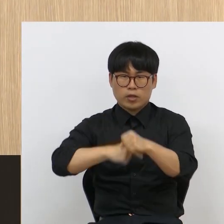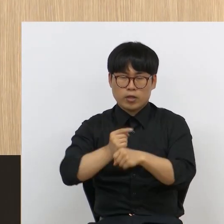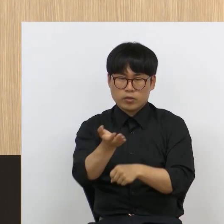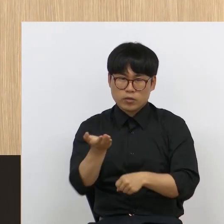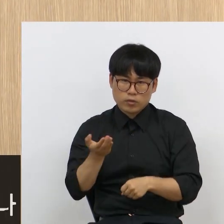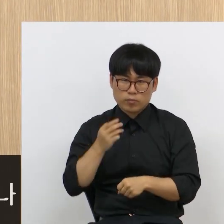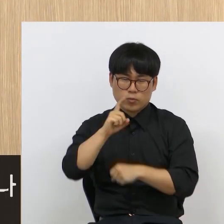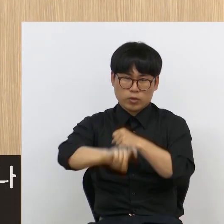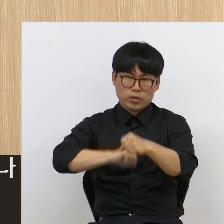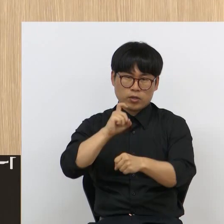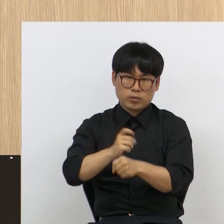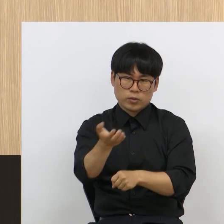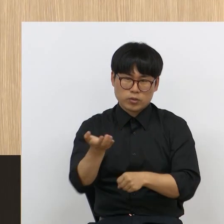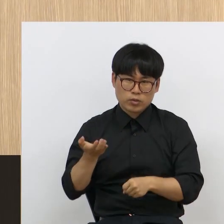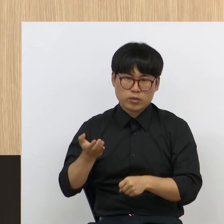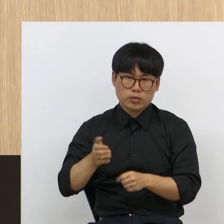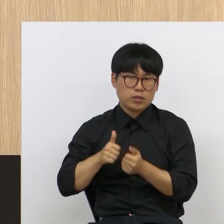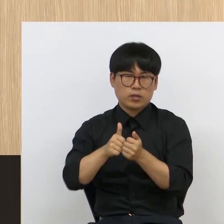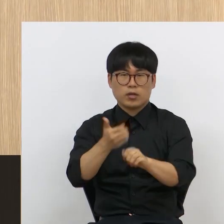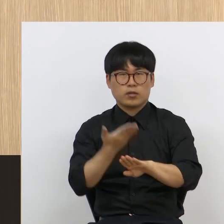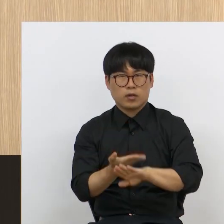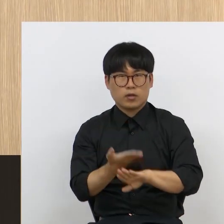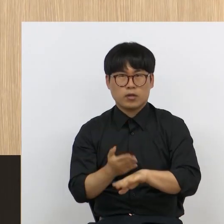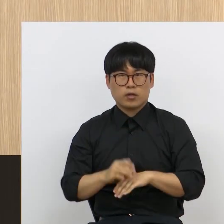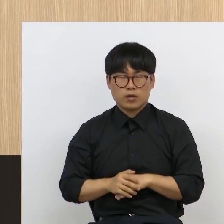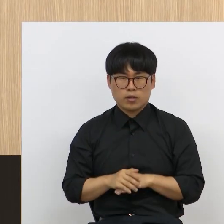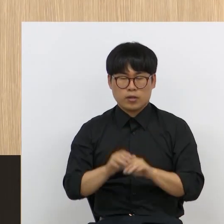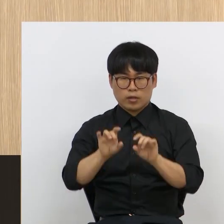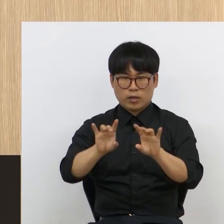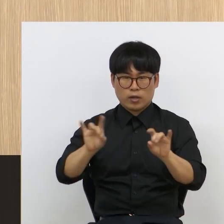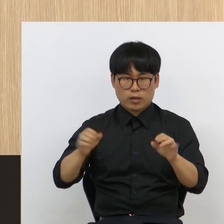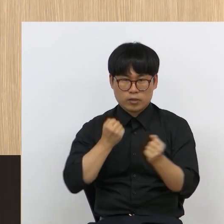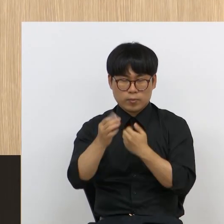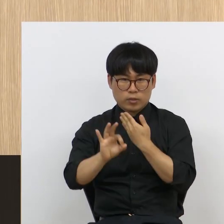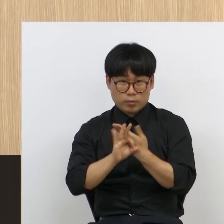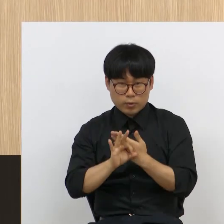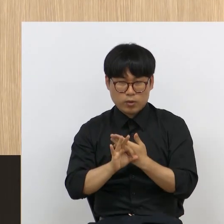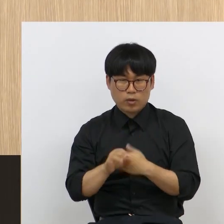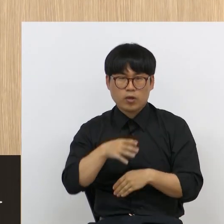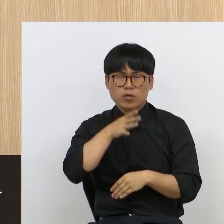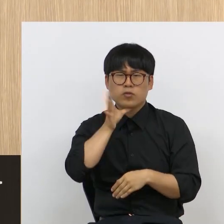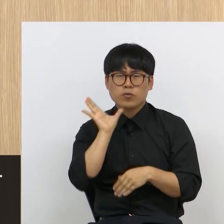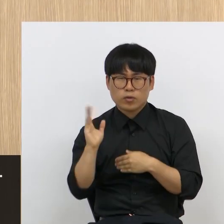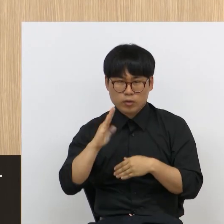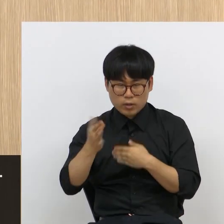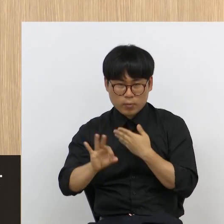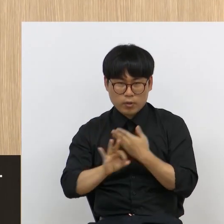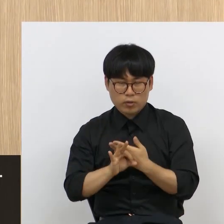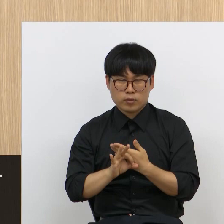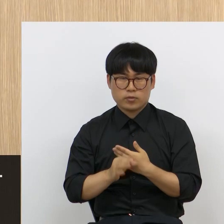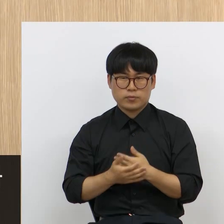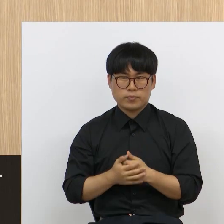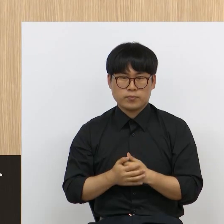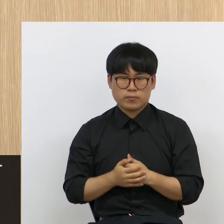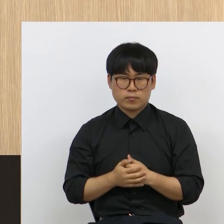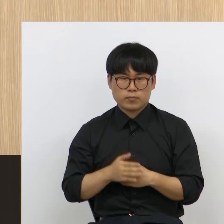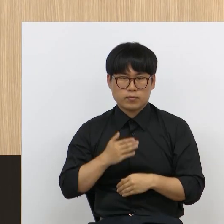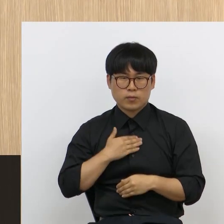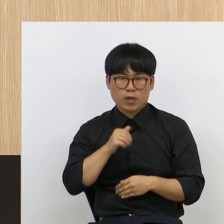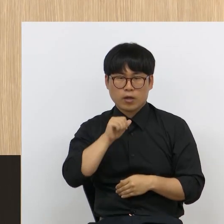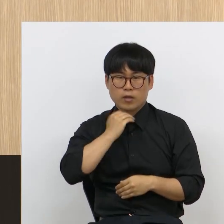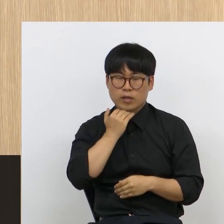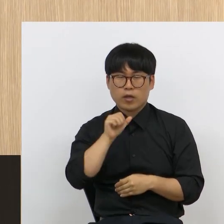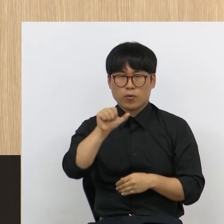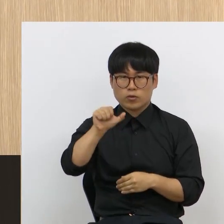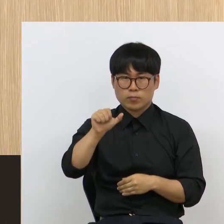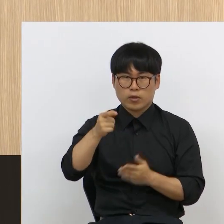변했는지 10년 있다 변했는지 그거에 따라 다 다릅니다. 하나씩 말씀드리면 예를 들어 노인이 되면서 점점 내가 예를 들어 내가 50에